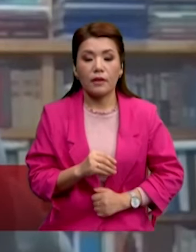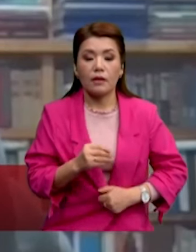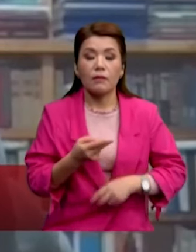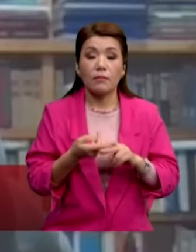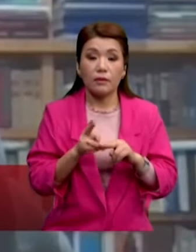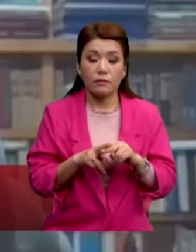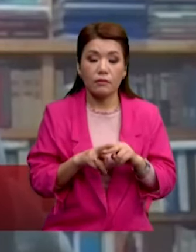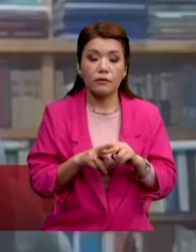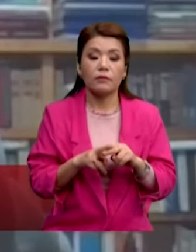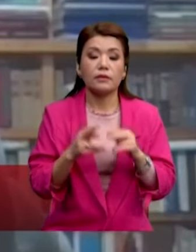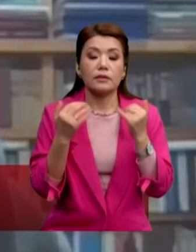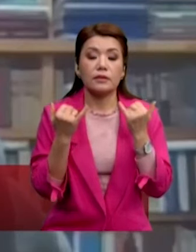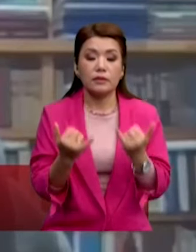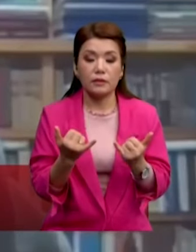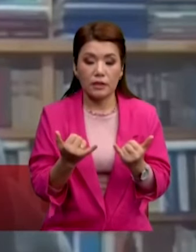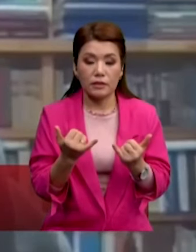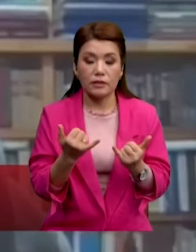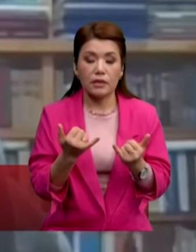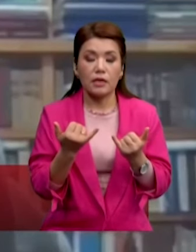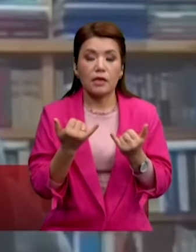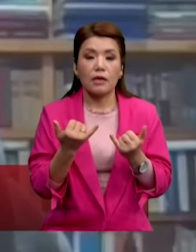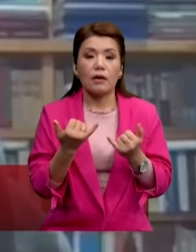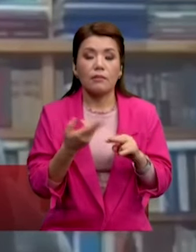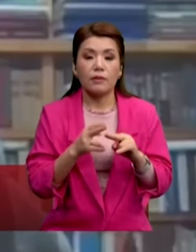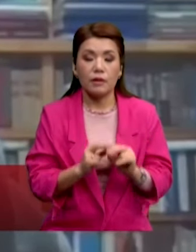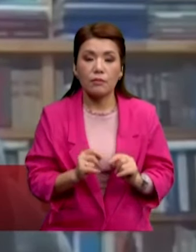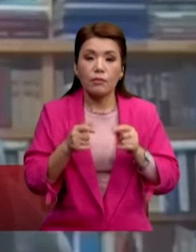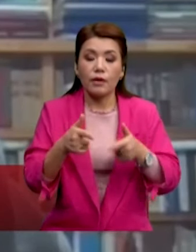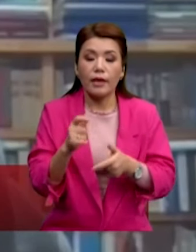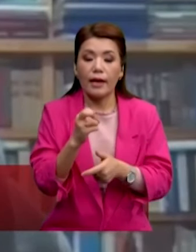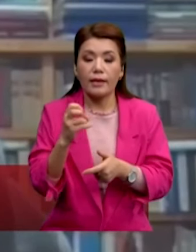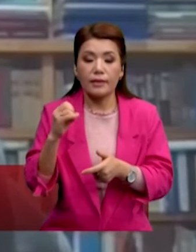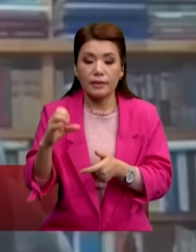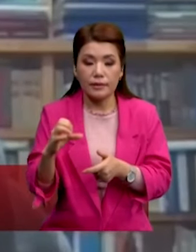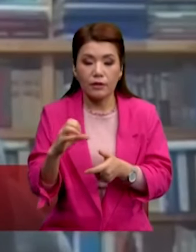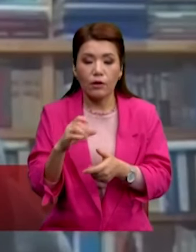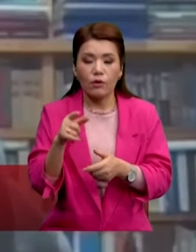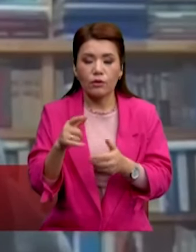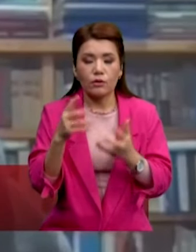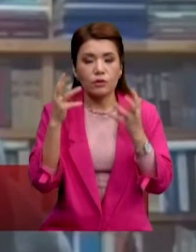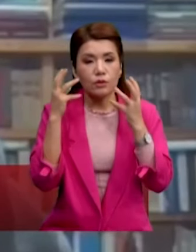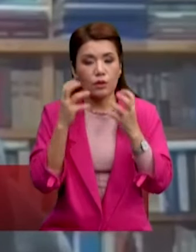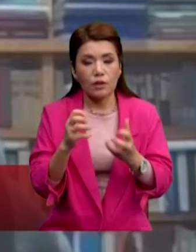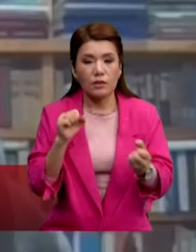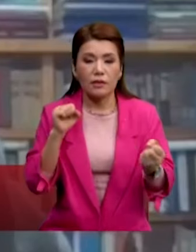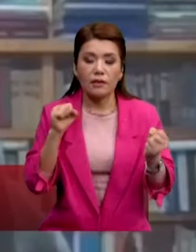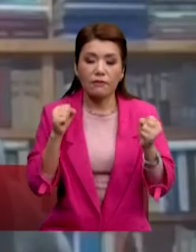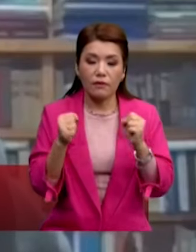Поэтому сейчас, даже в нынешнем виде, вступление в ЕАЭС, оно приведет к очень серьезному давлению